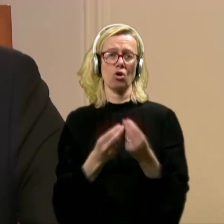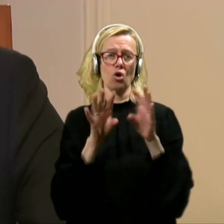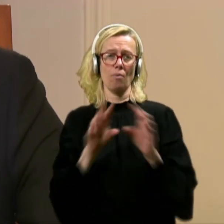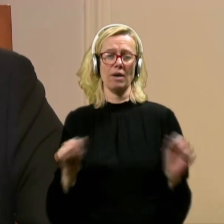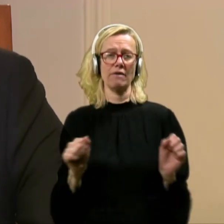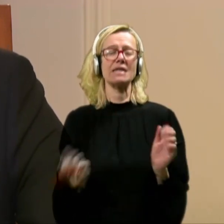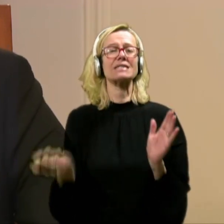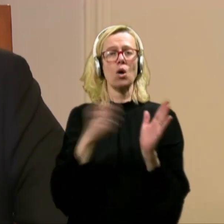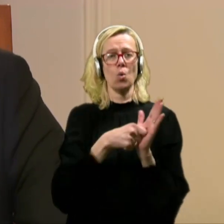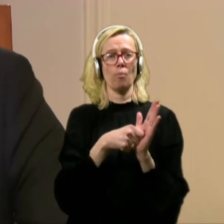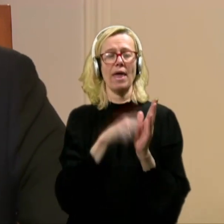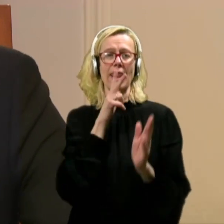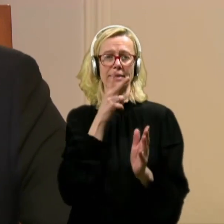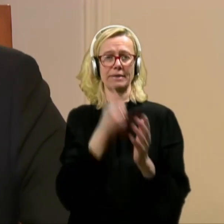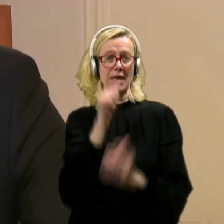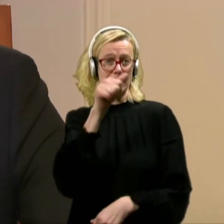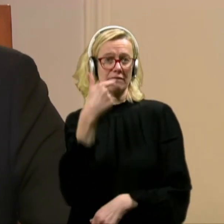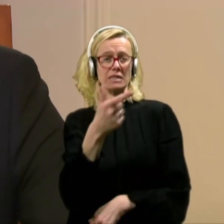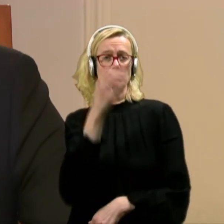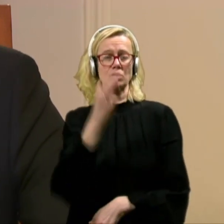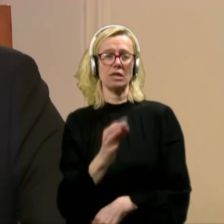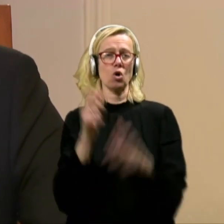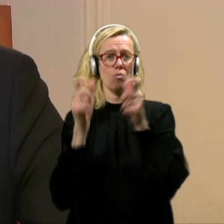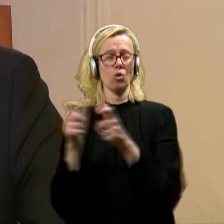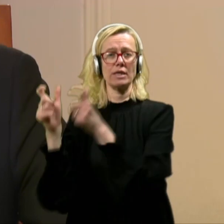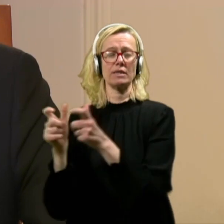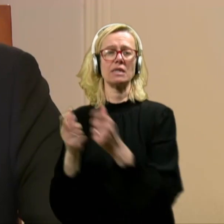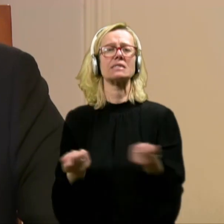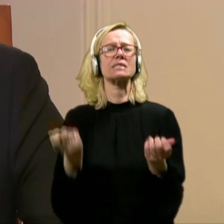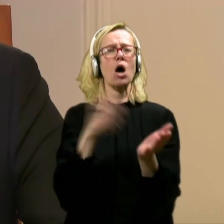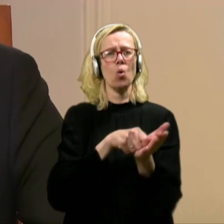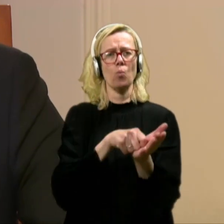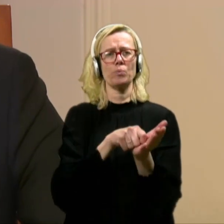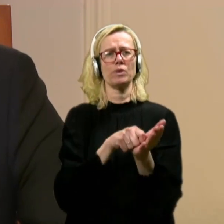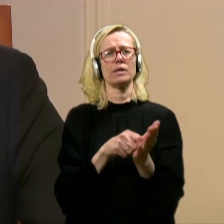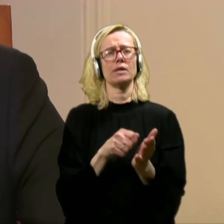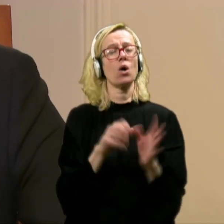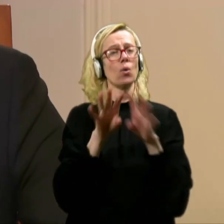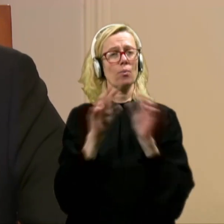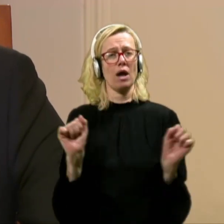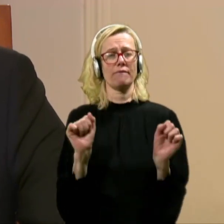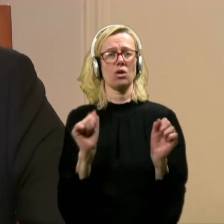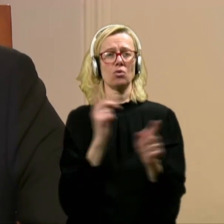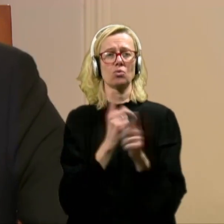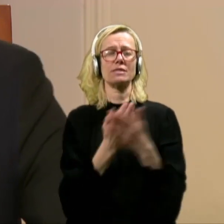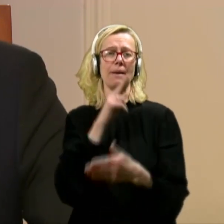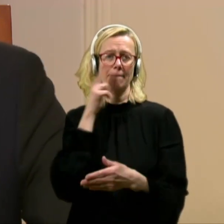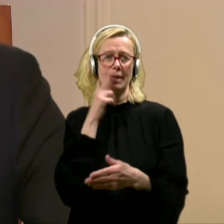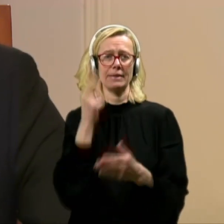zakup elektrike. 21% podjetij je zakup opravilo tudi za